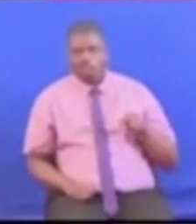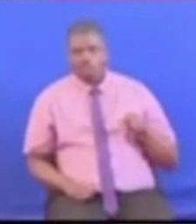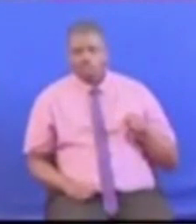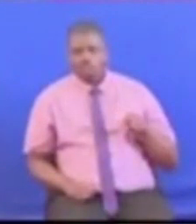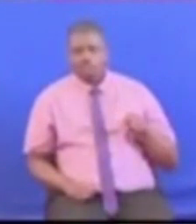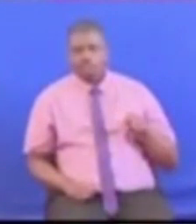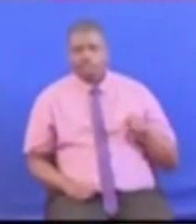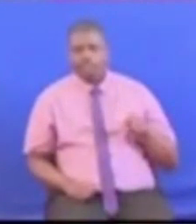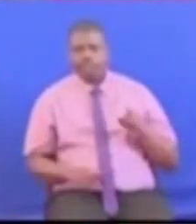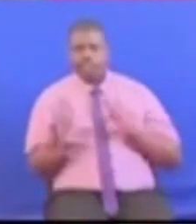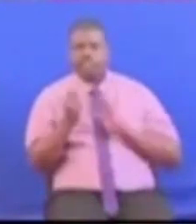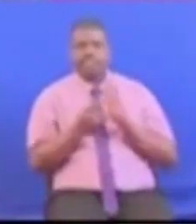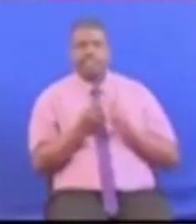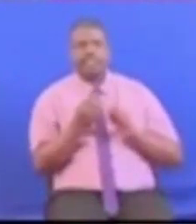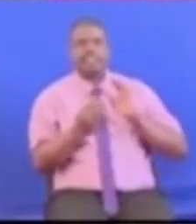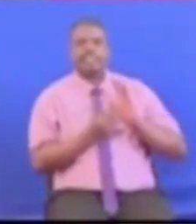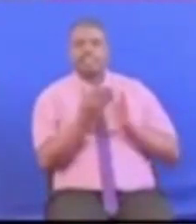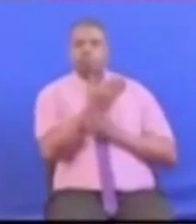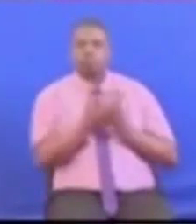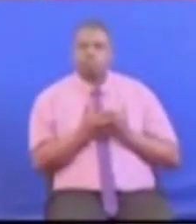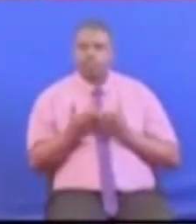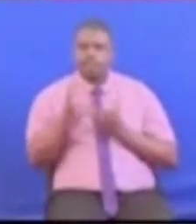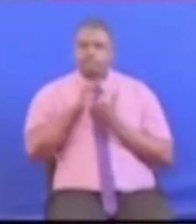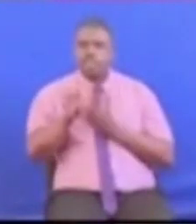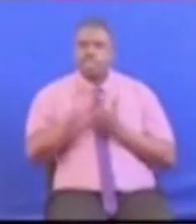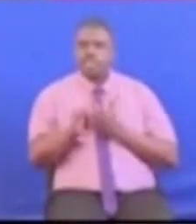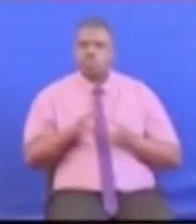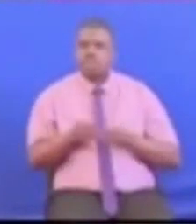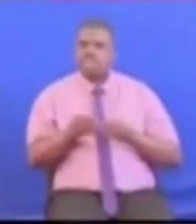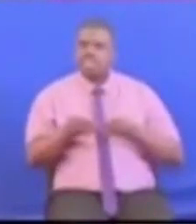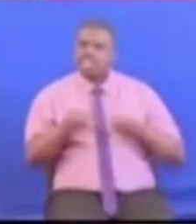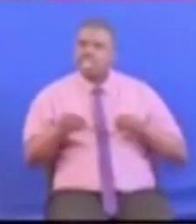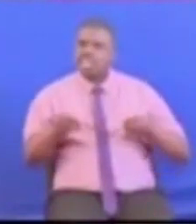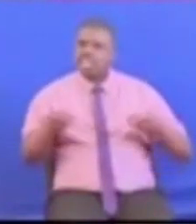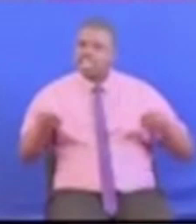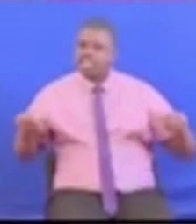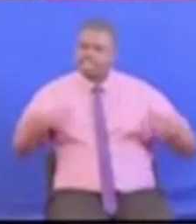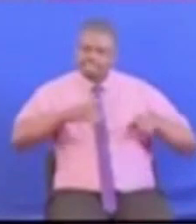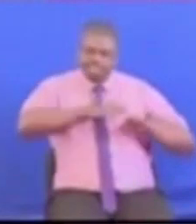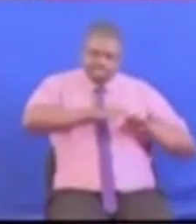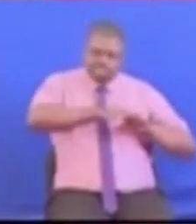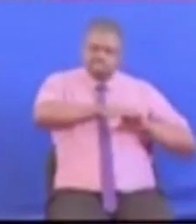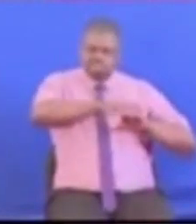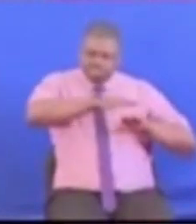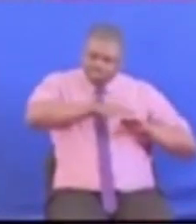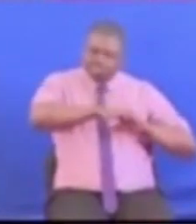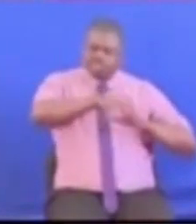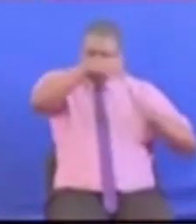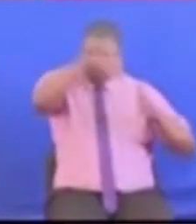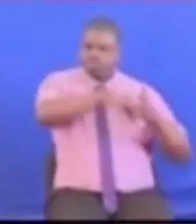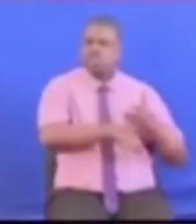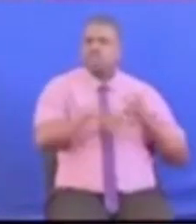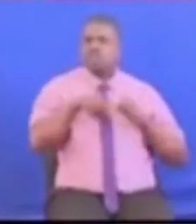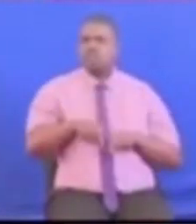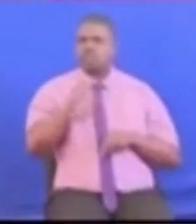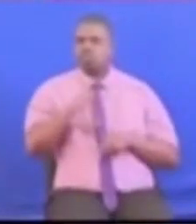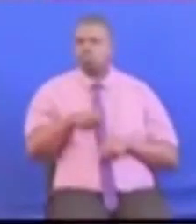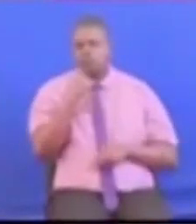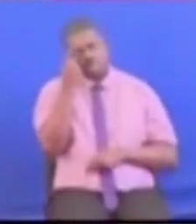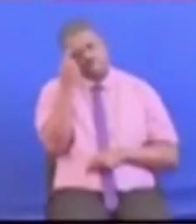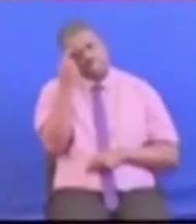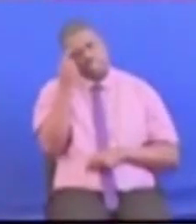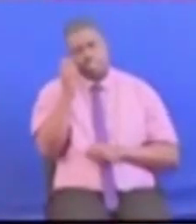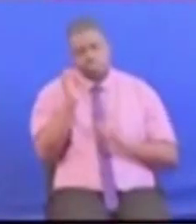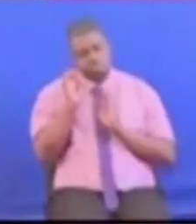hiyo siku ya tarehe 9 Juni nilitoa maelezo kwa kirefu sana hapa, na mtu yeyote mwenye akili zake